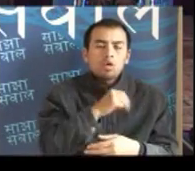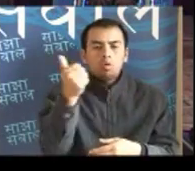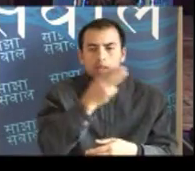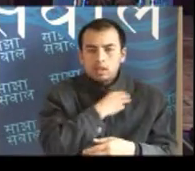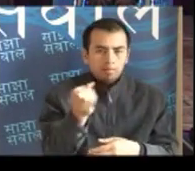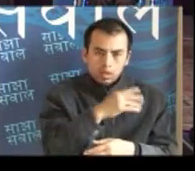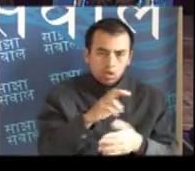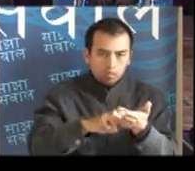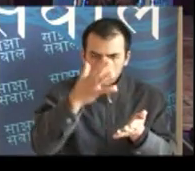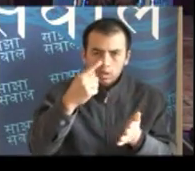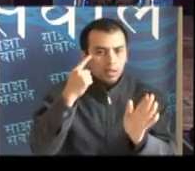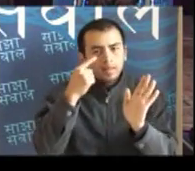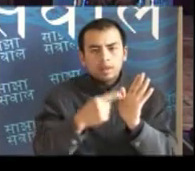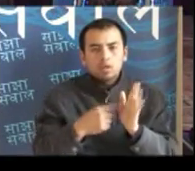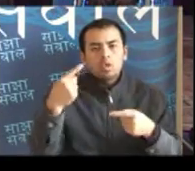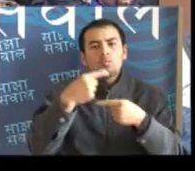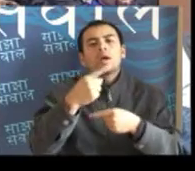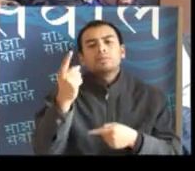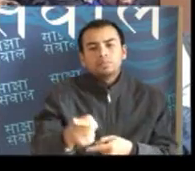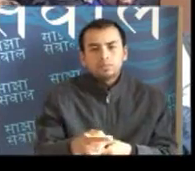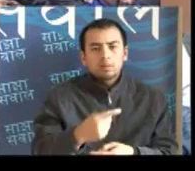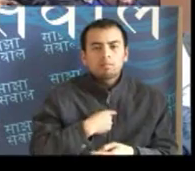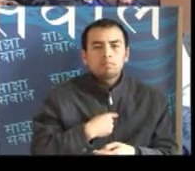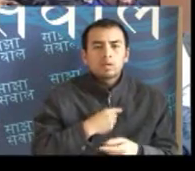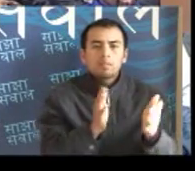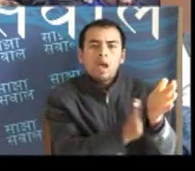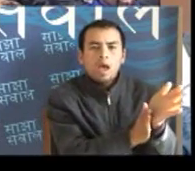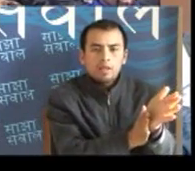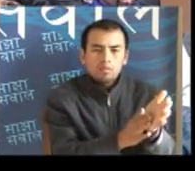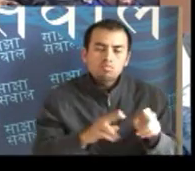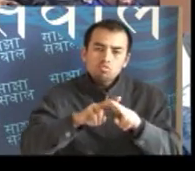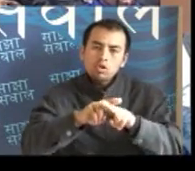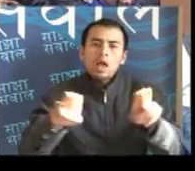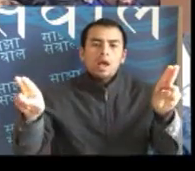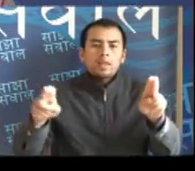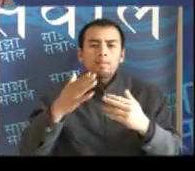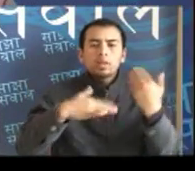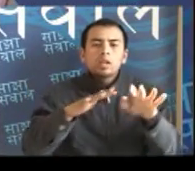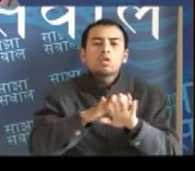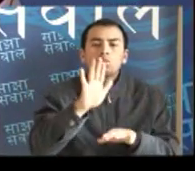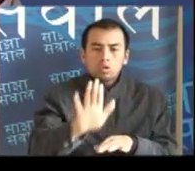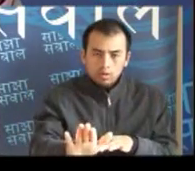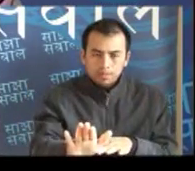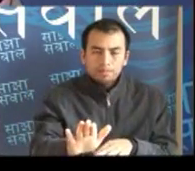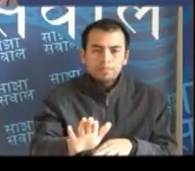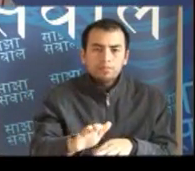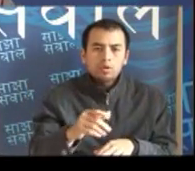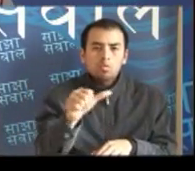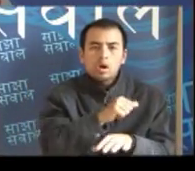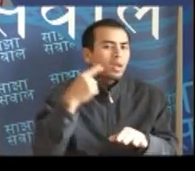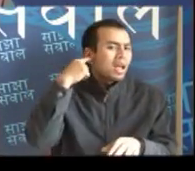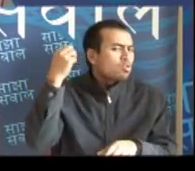अरू व्यक्तिभन्दा कहीँ कम छैन एउटा उदाहरण हो। मेरो बायाँपट्टि लहरमा पुरै विद्यार्थीहरू हुनुहुन्छ, उहाँहरू चाहिँ